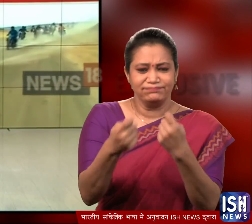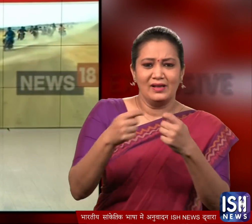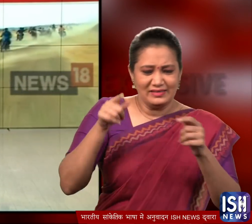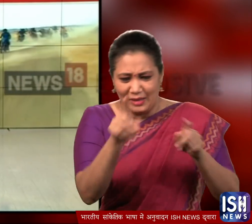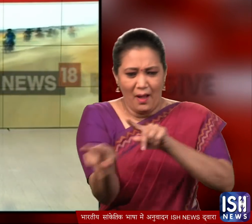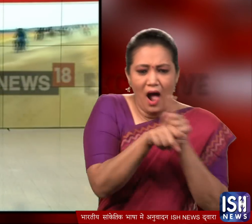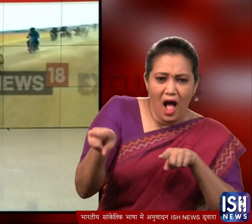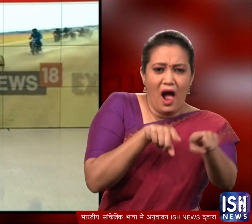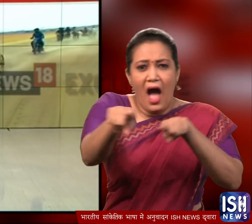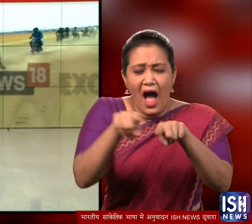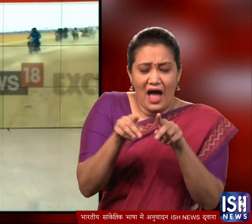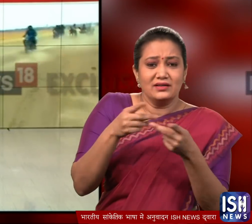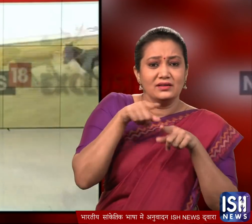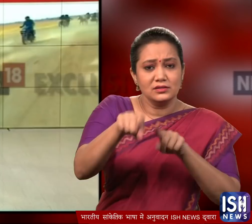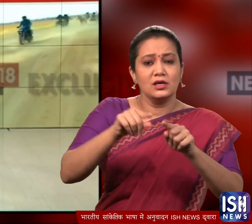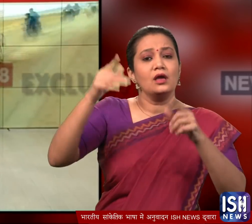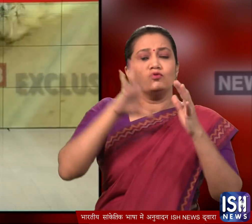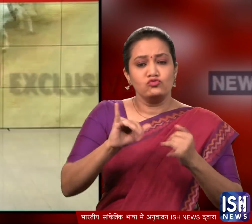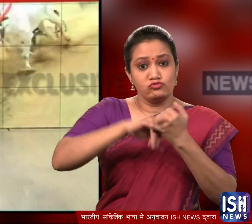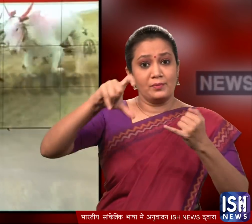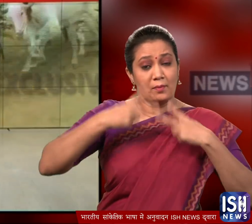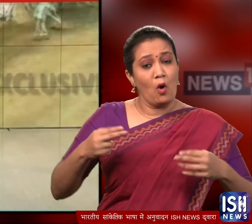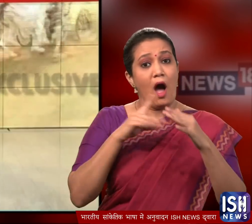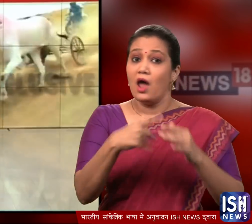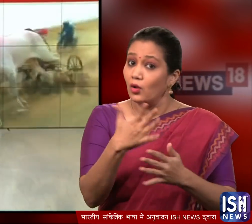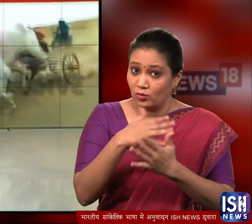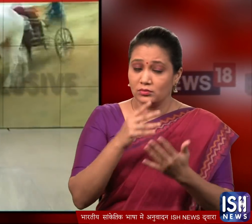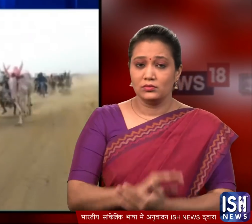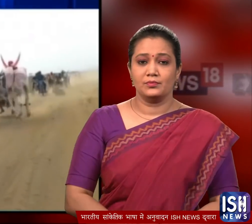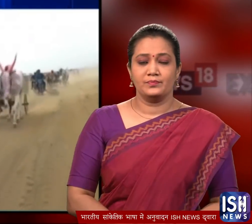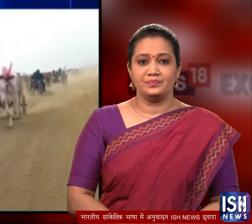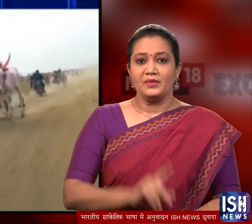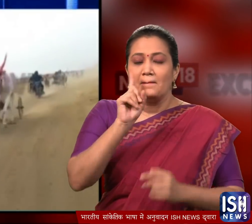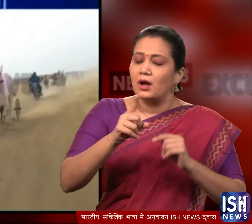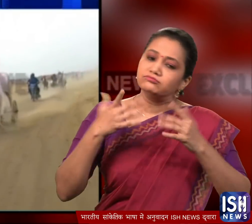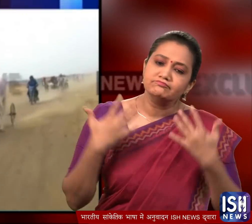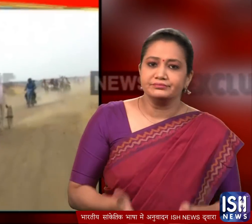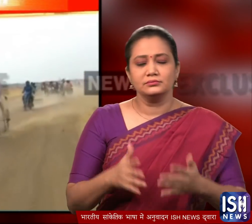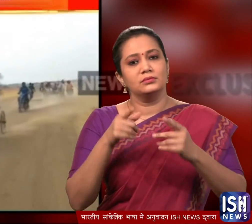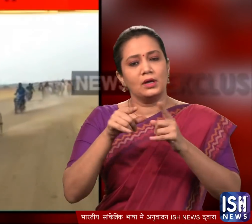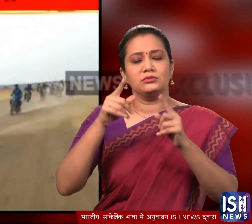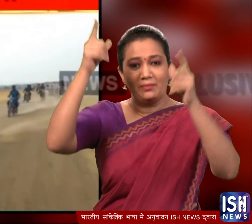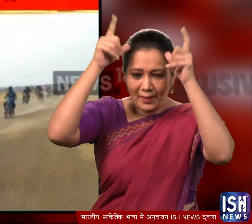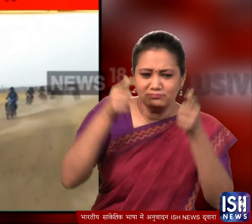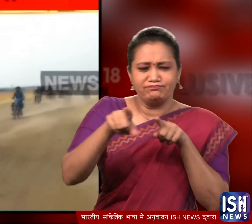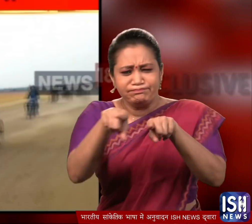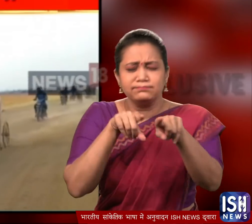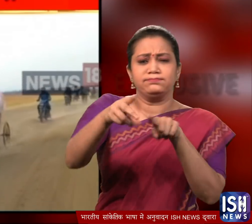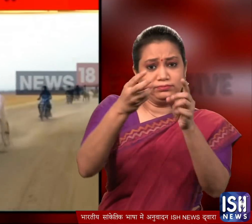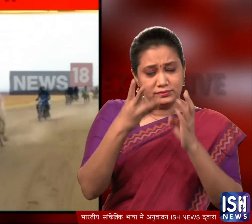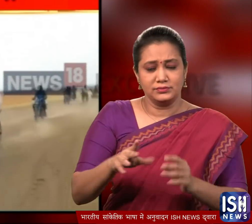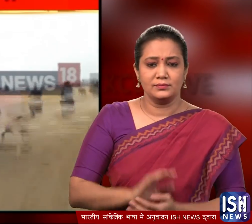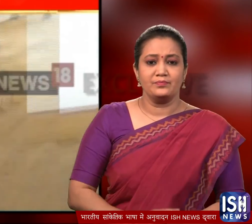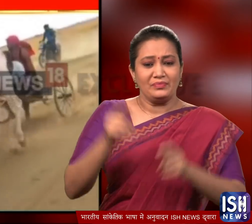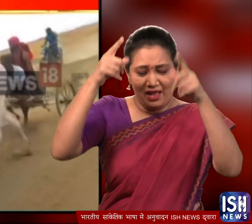बैलों को बेरहमी से पीटते दिखे। बैलों की इस दौड़ पर सुप्रीम कोर्ट की रोक है, लेकिन इसके बावजूद वहां कुछ लोग बैलगाड़ियों की